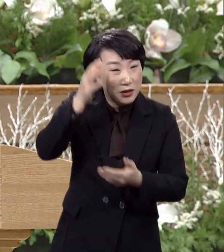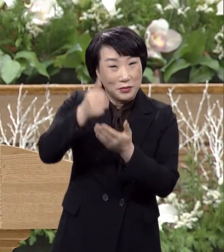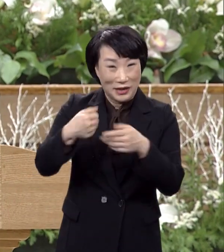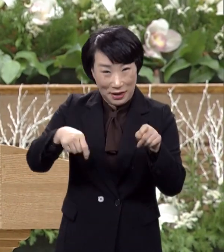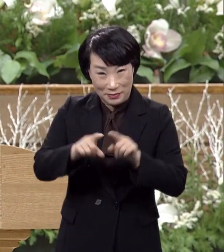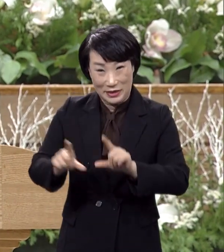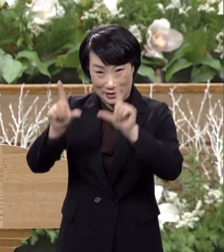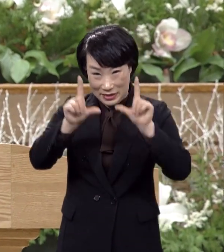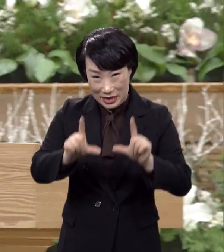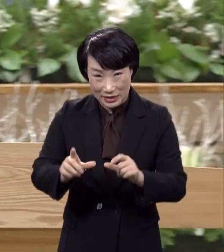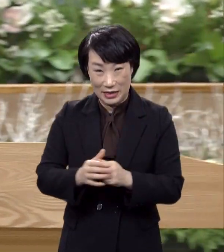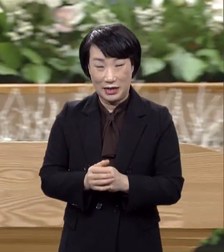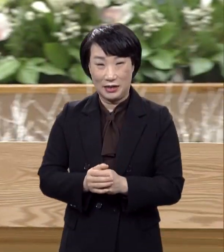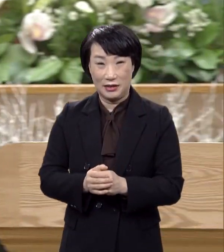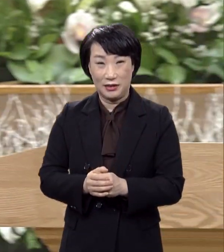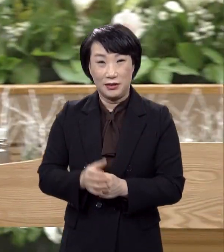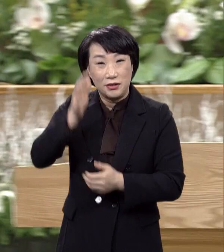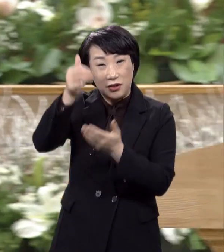함께 살아.